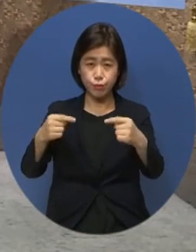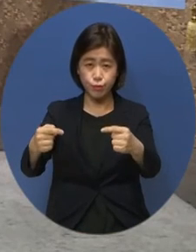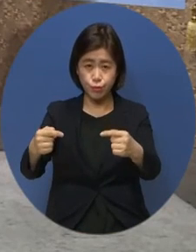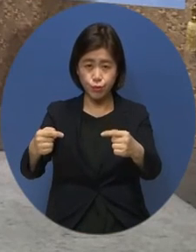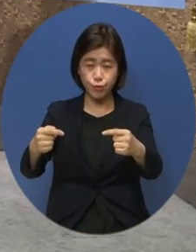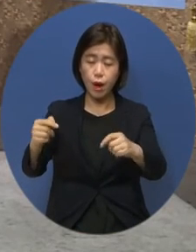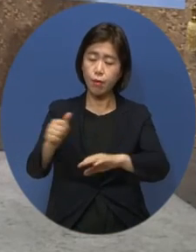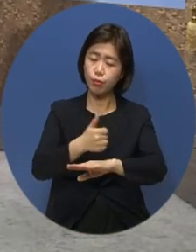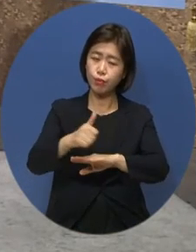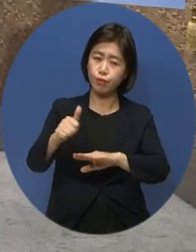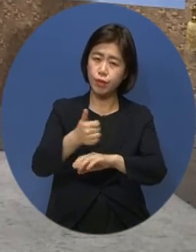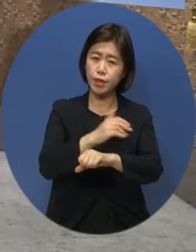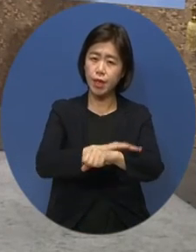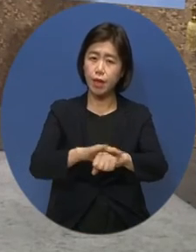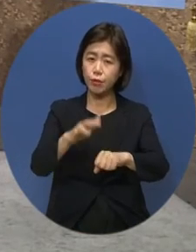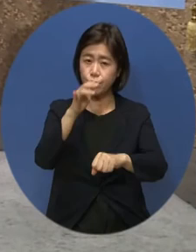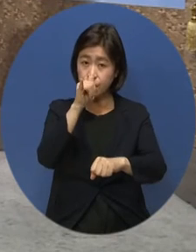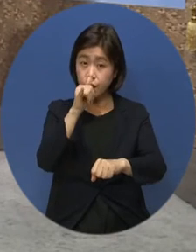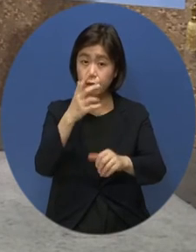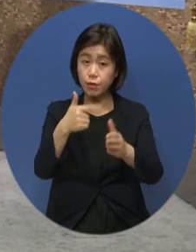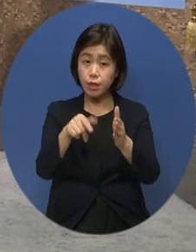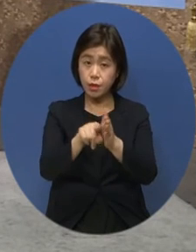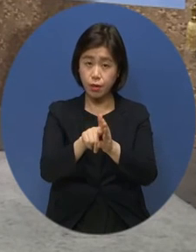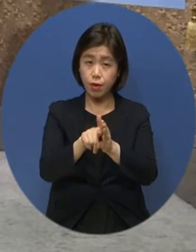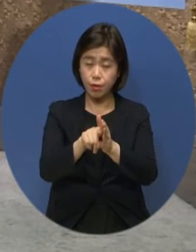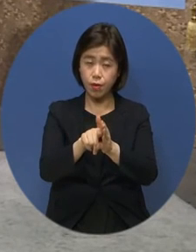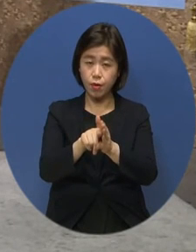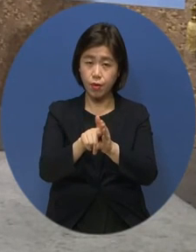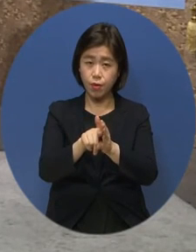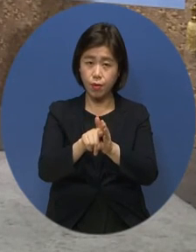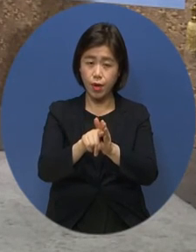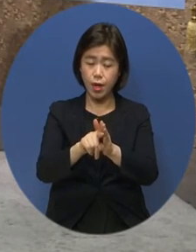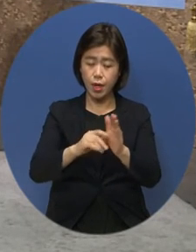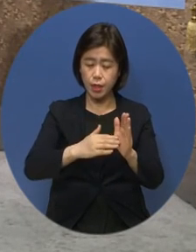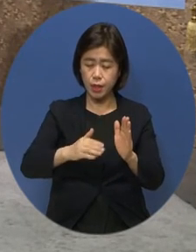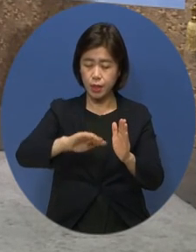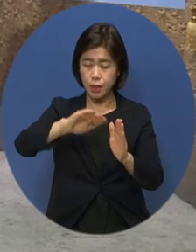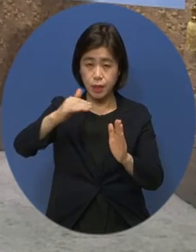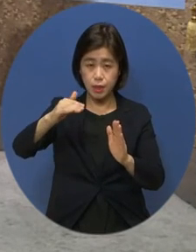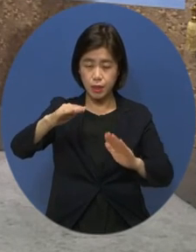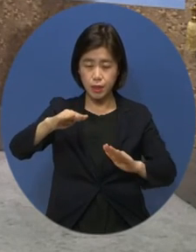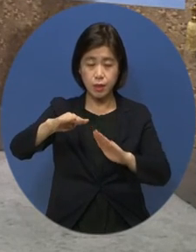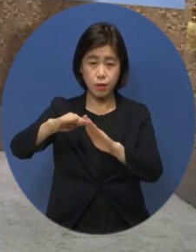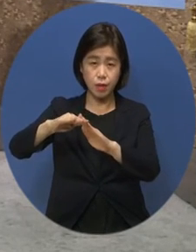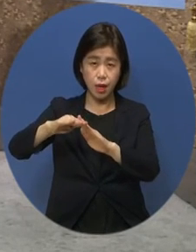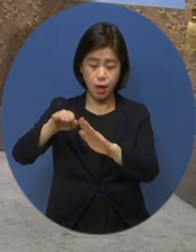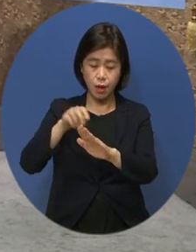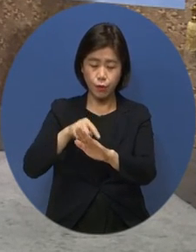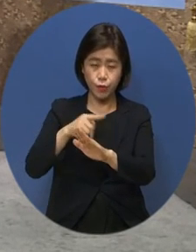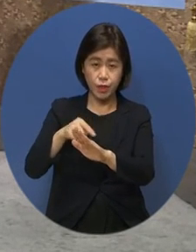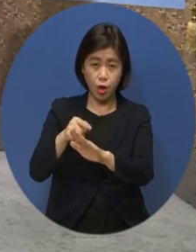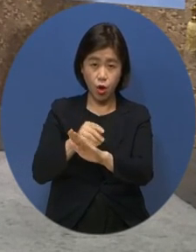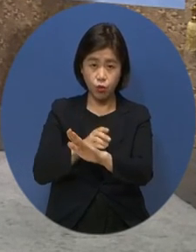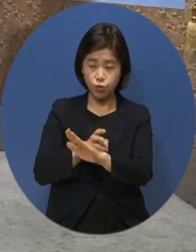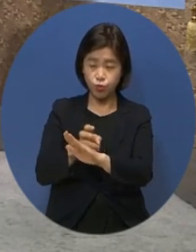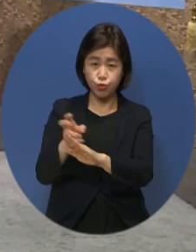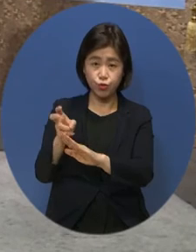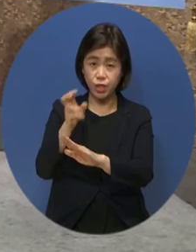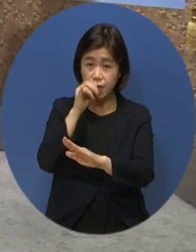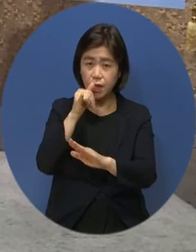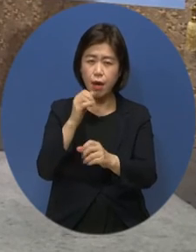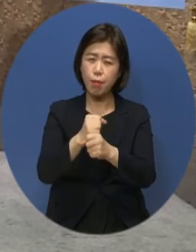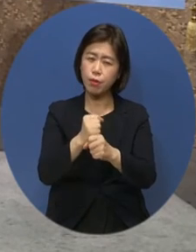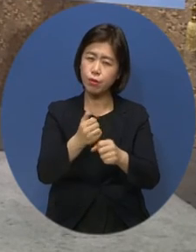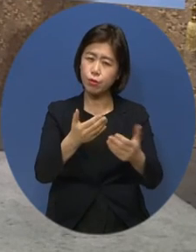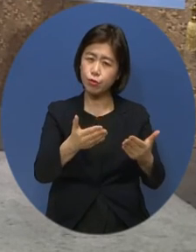있도록 이런 무장의 경사로 도 만들고 그다음 이런 그 뭐라 그럴까